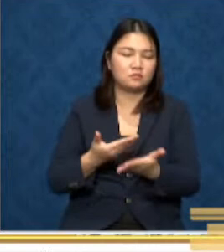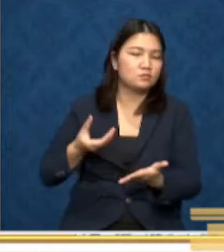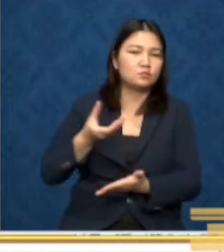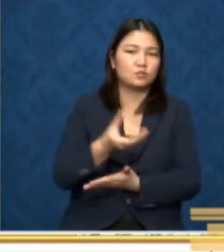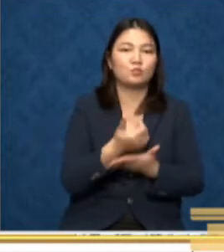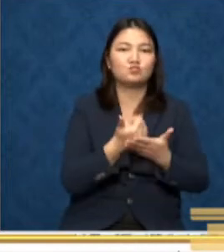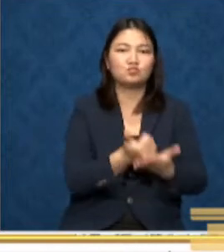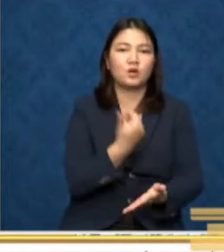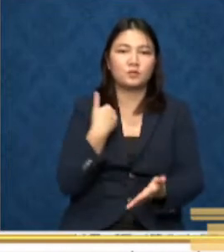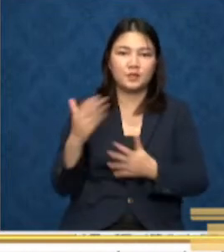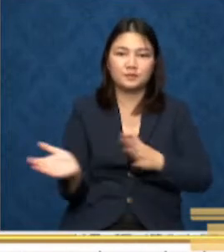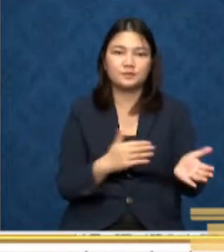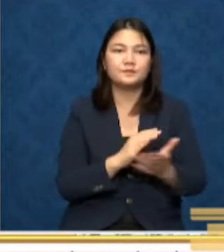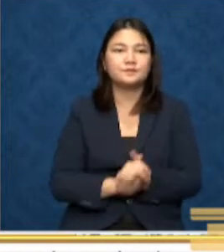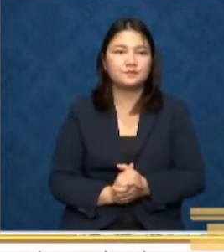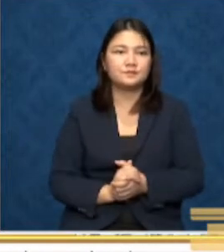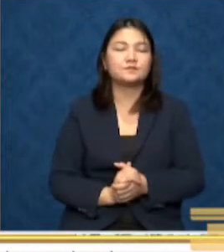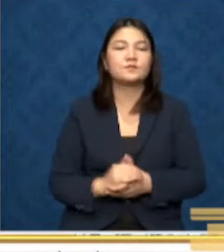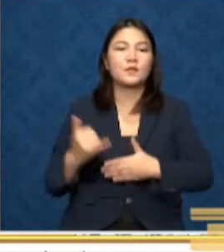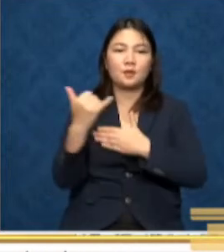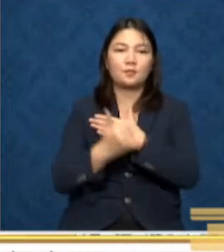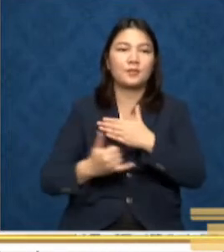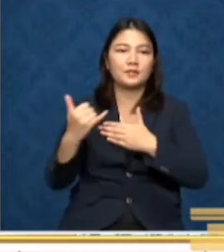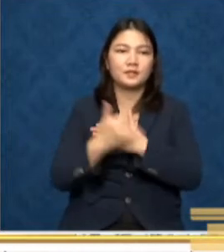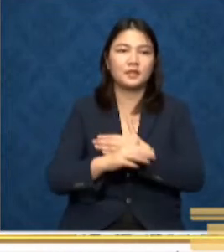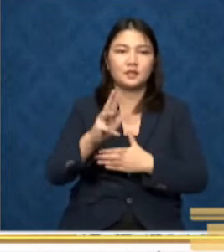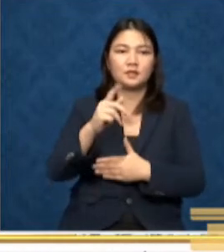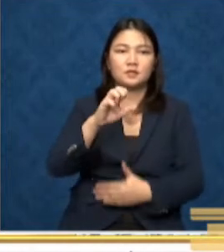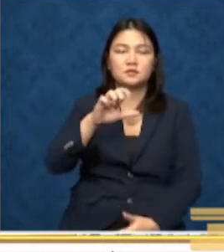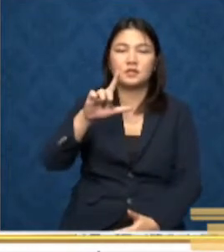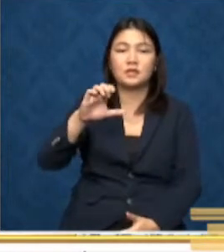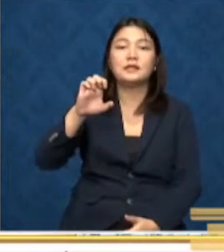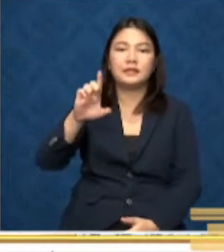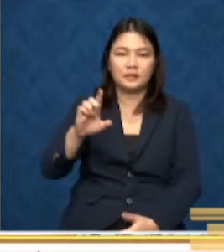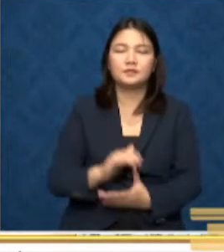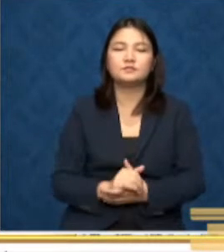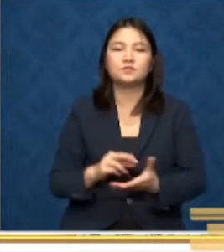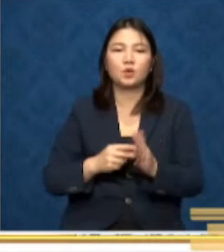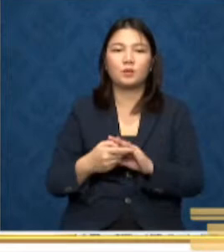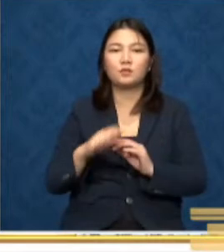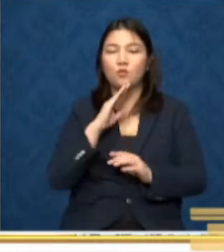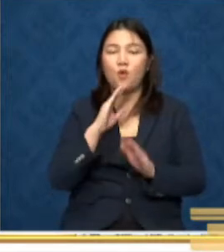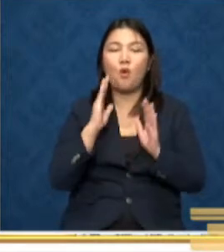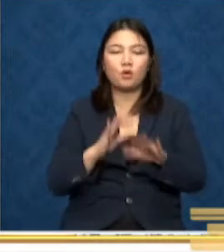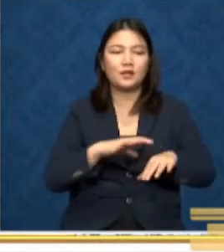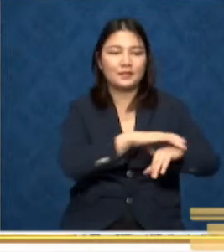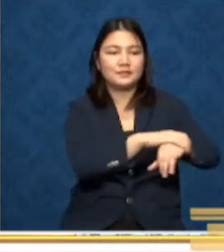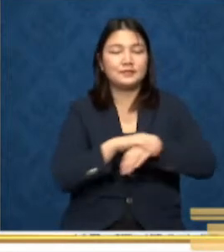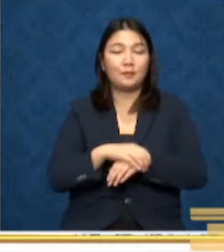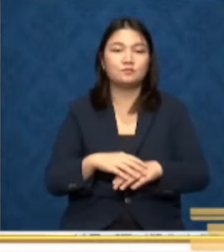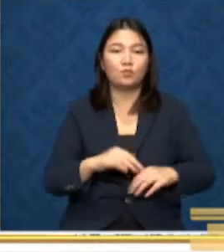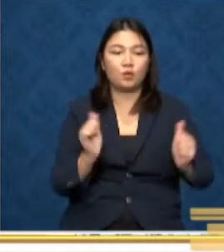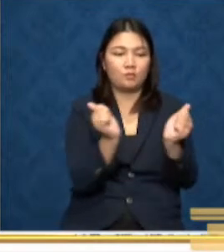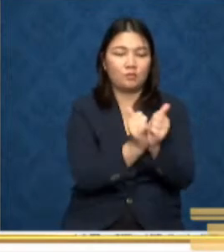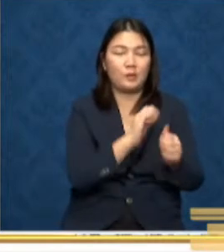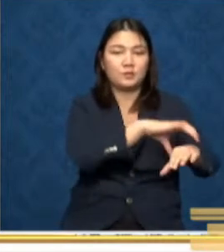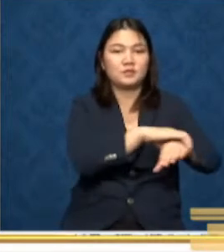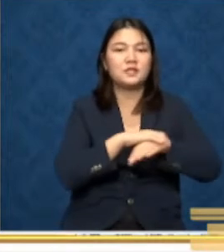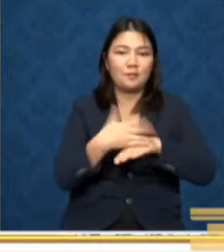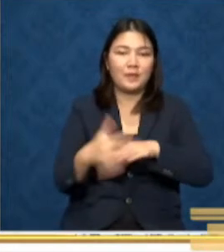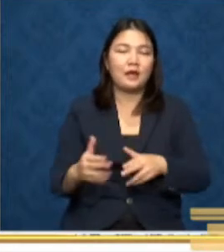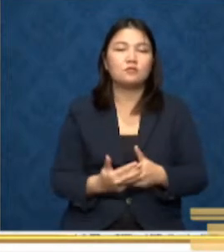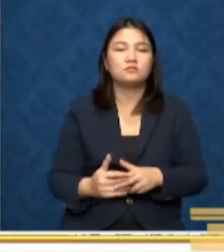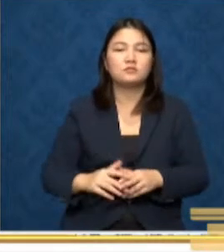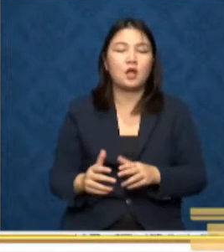กับการละเมิดสิทธิมนุษยชนและทำให้มีผลการสูญเสียสูญหายภายใต้การปกครองของออกัสโตพิโนเช่นะคะในระหว่